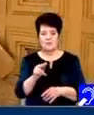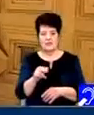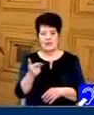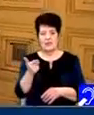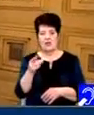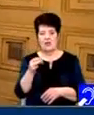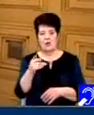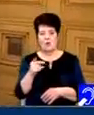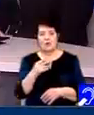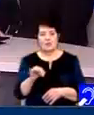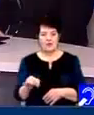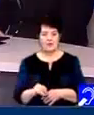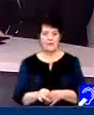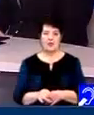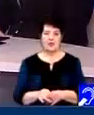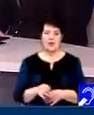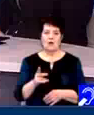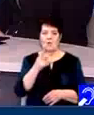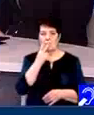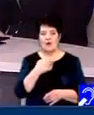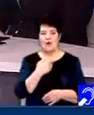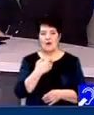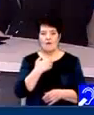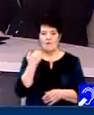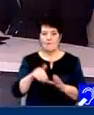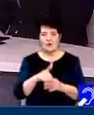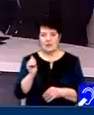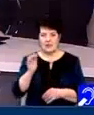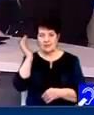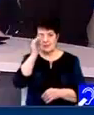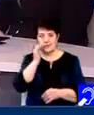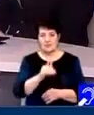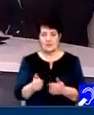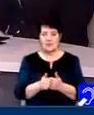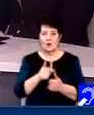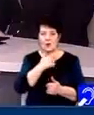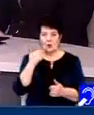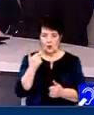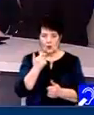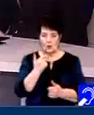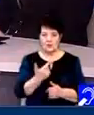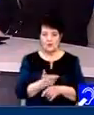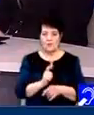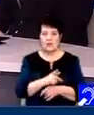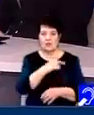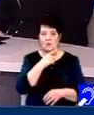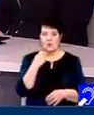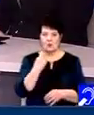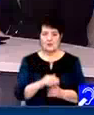Rogozin. Văzând cum votează, deci, transnistrenii, cetățenii ruși care sunt în Transnistria, ei sunt foarte